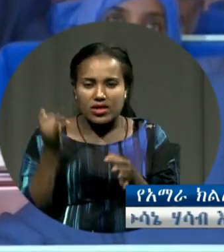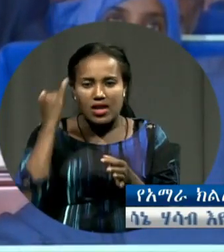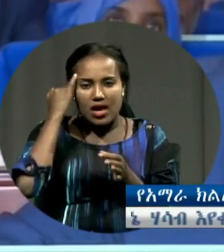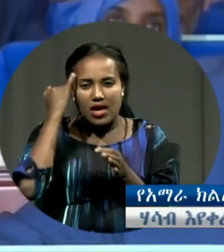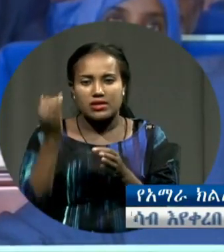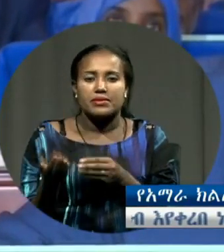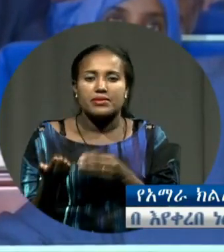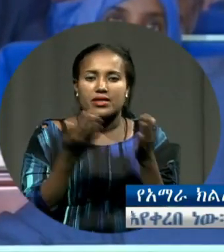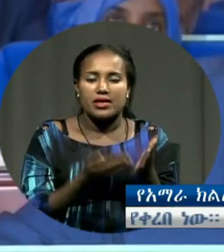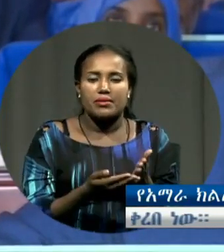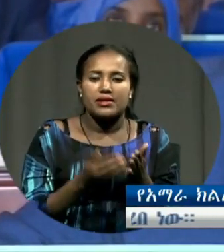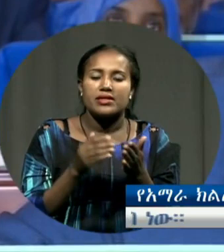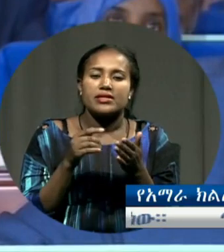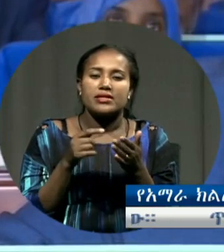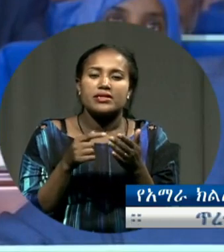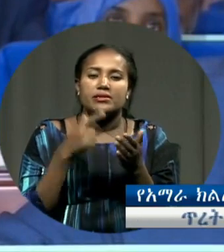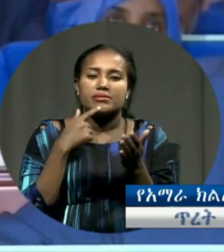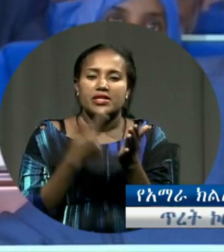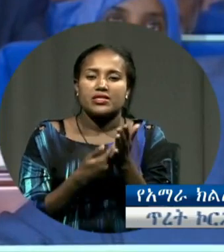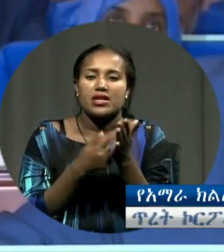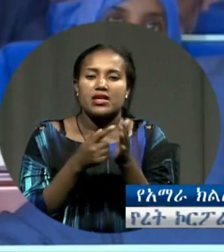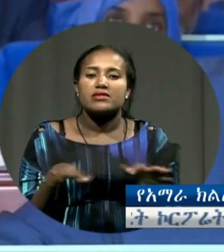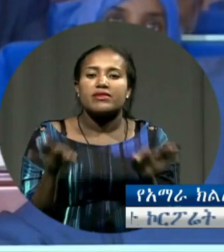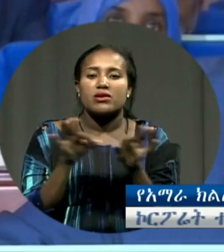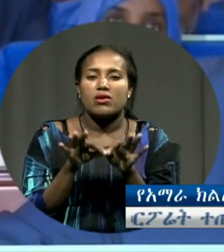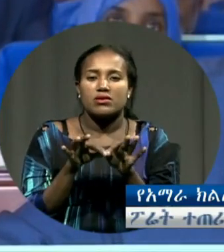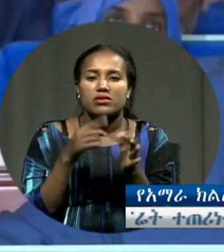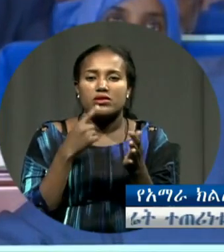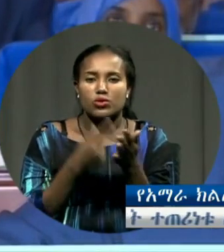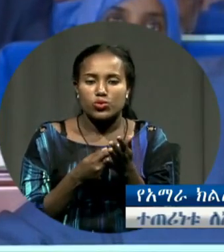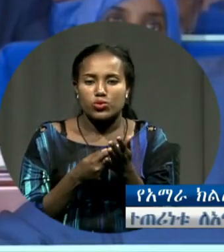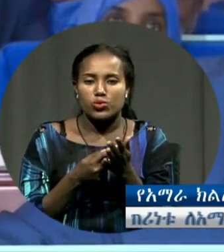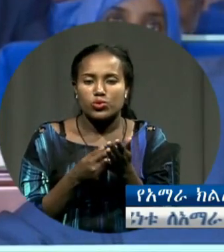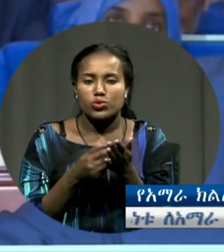ሲቀርብ ሰነድ ያስፈልጋል። ሰነዱም ደርሶን